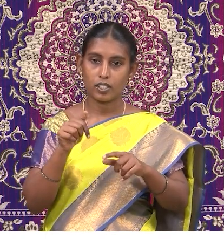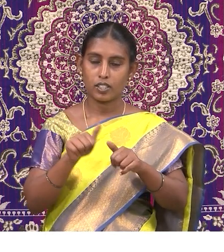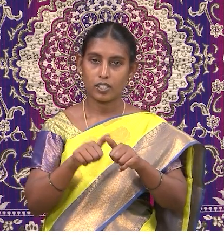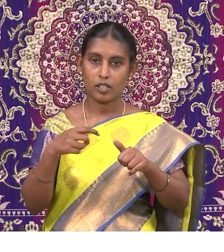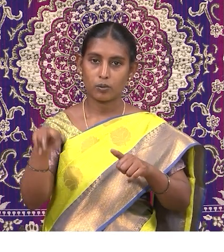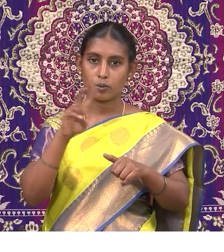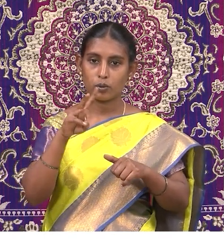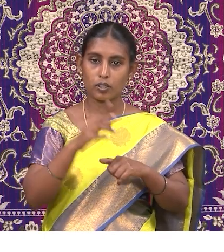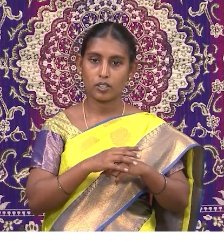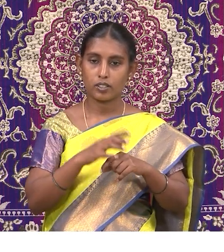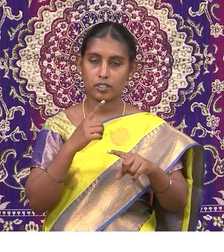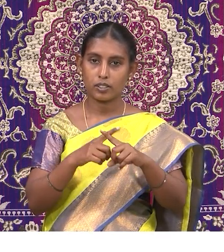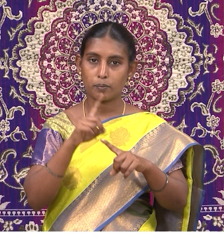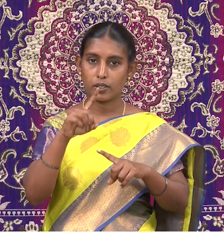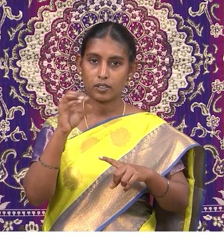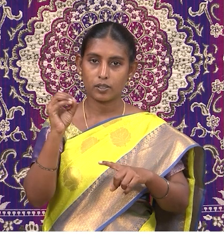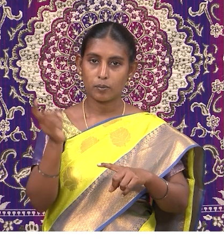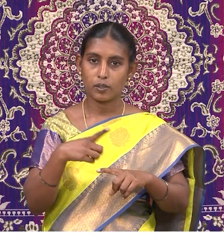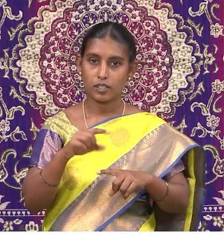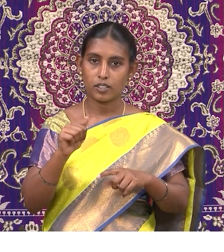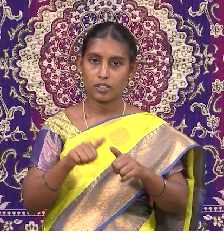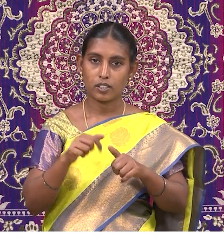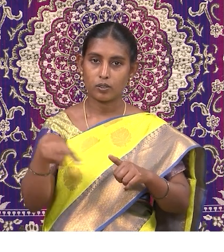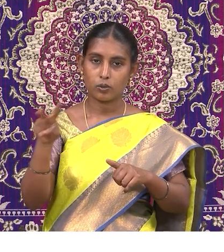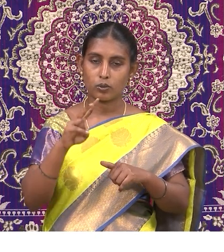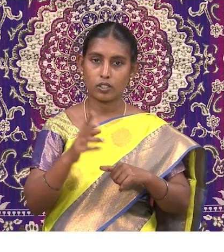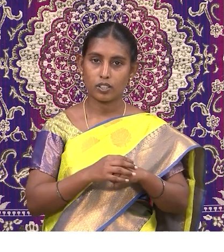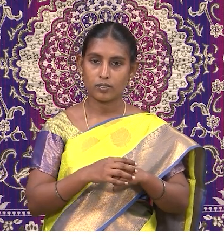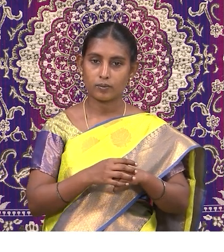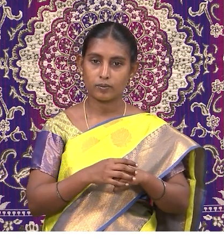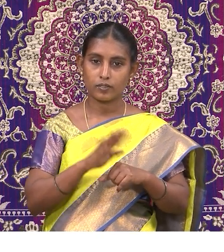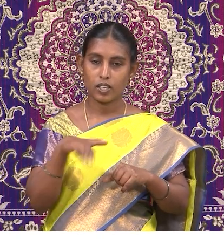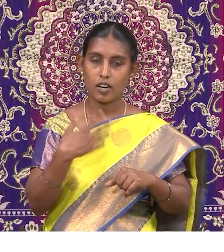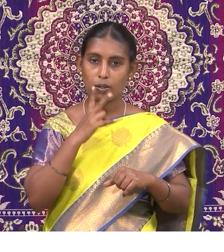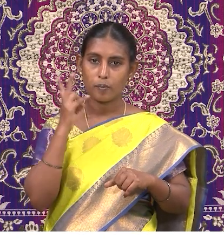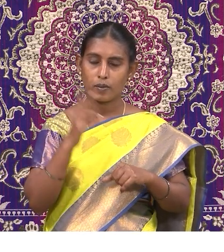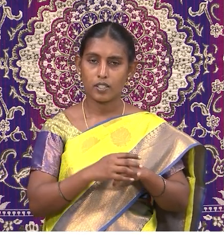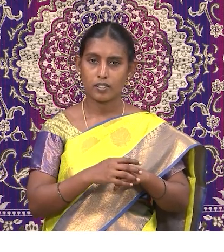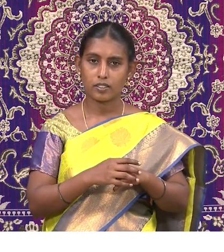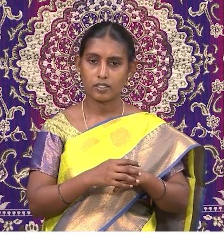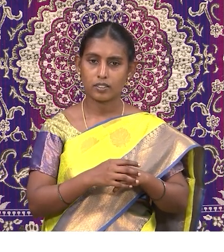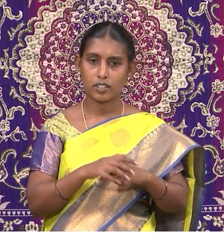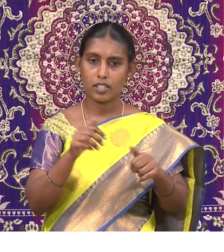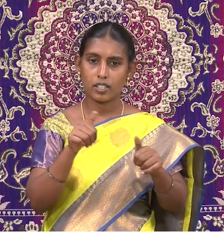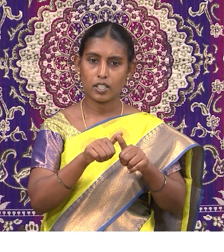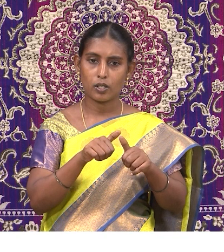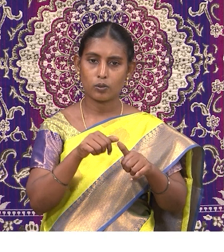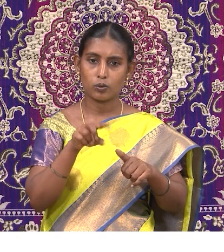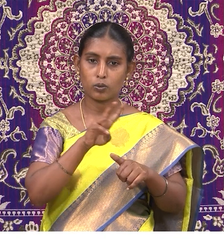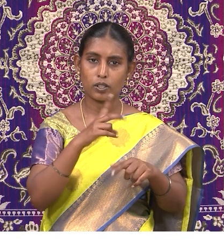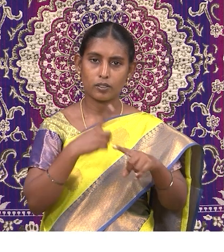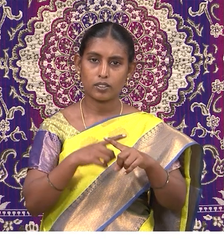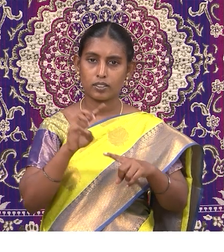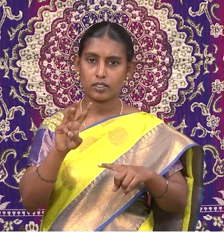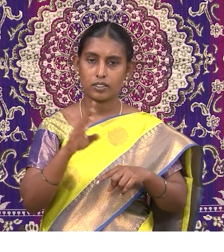ஸ்கொயர்ட் பெருக்கல் பத்து பை ஏ ஸ்கொயர். இப்போ அடுத்தது நாம் கேன்சல் பண்ண போகிறோம். ஏ ஸ்கொயரும் த்ரீயும் பெருக்கினா கிடைக்கிறது